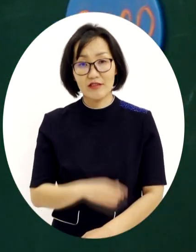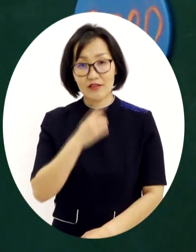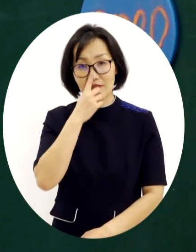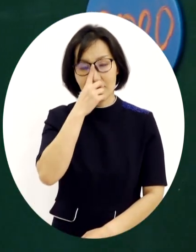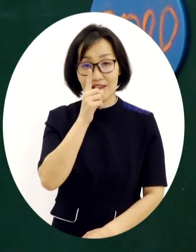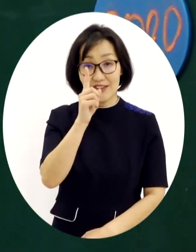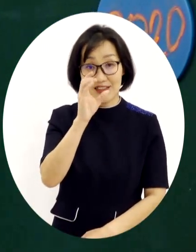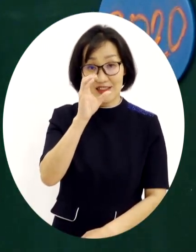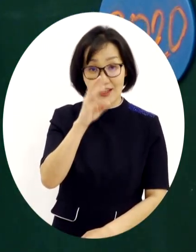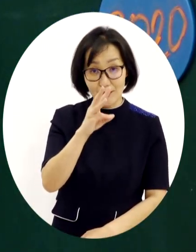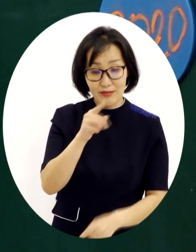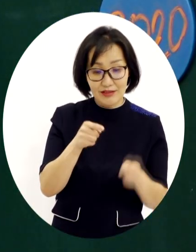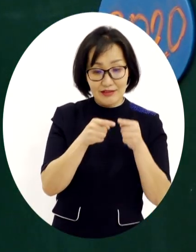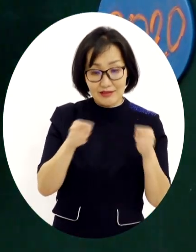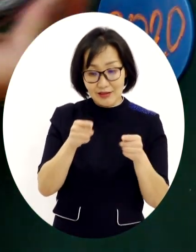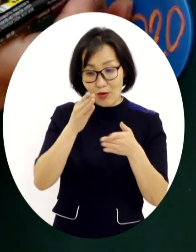сантиметрээр яасан.